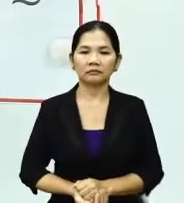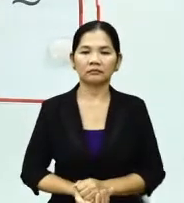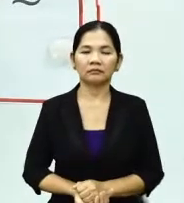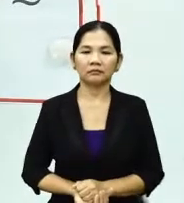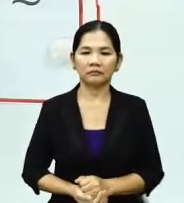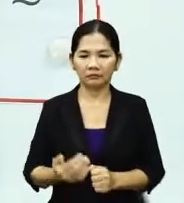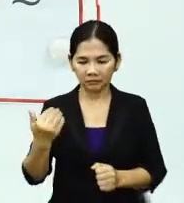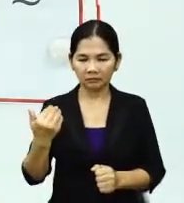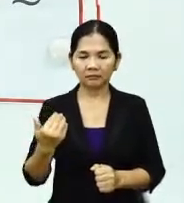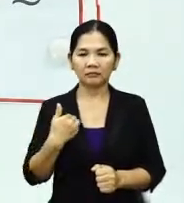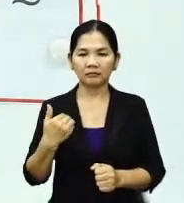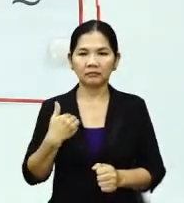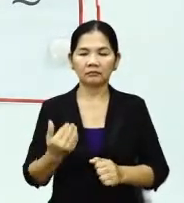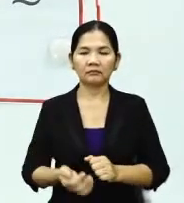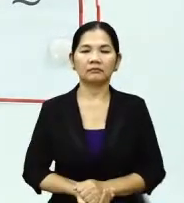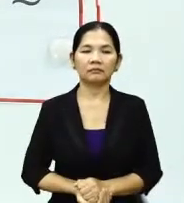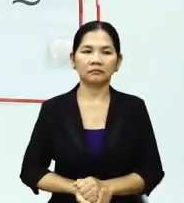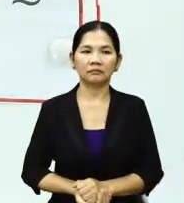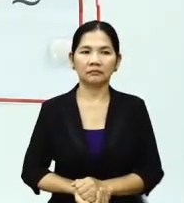miến